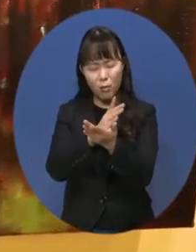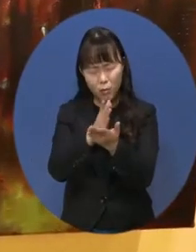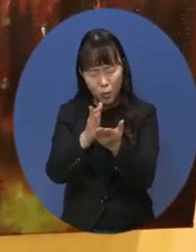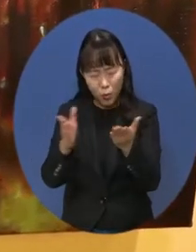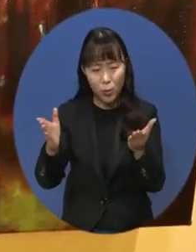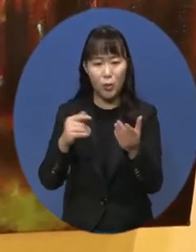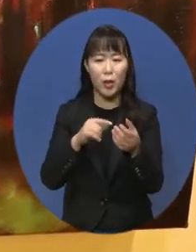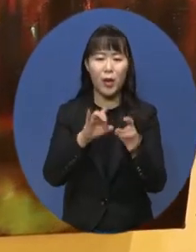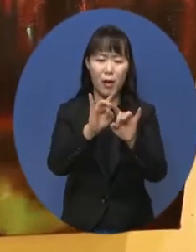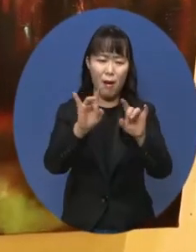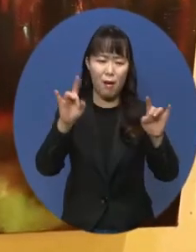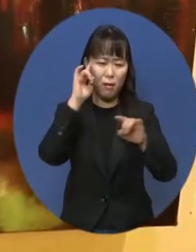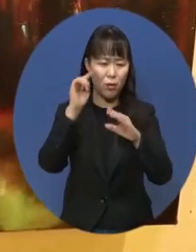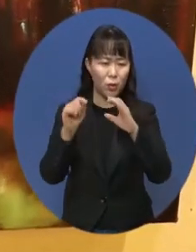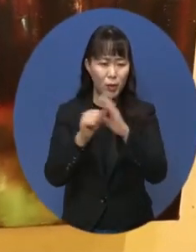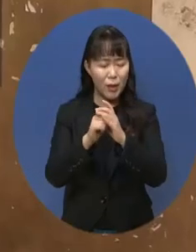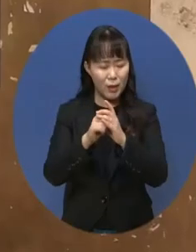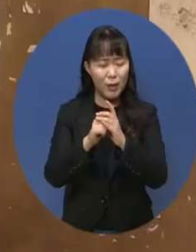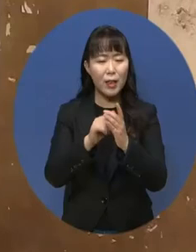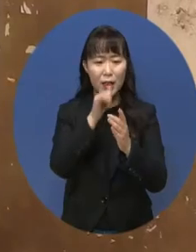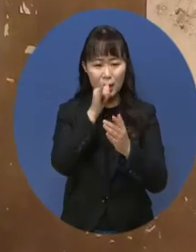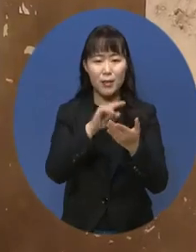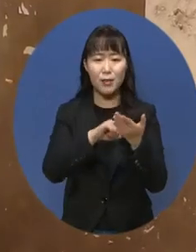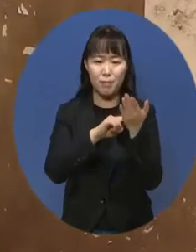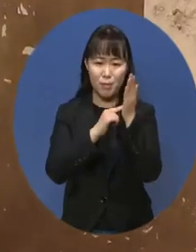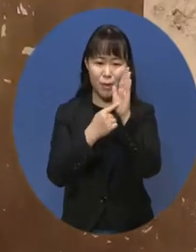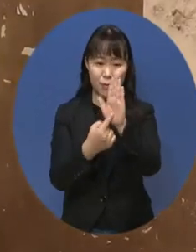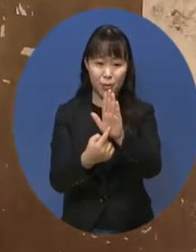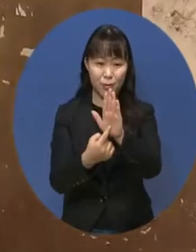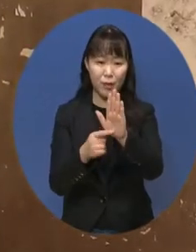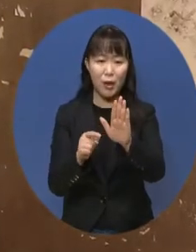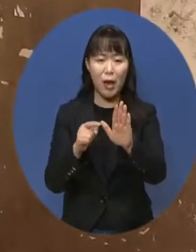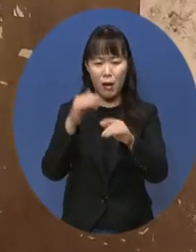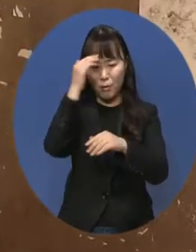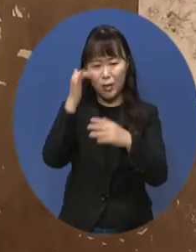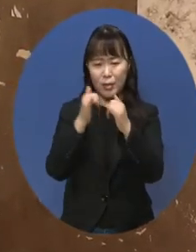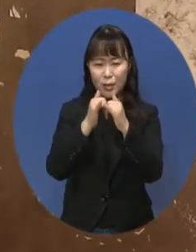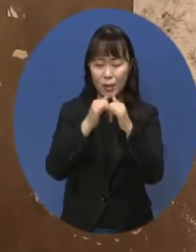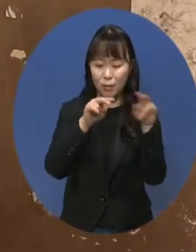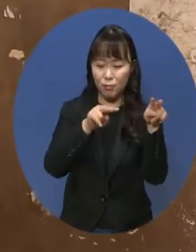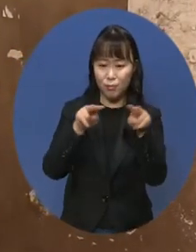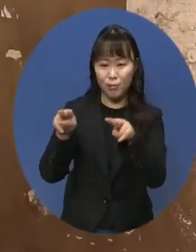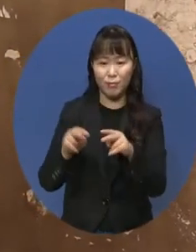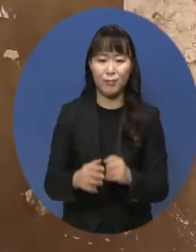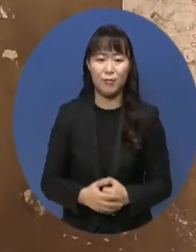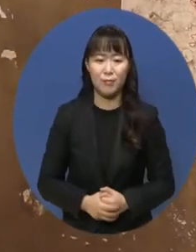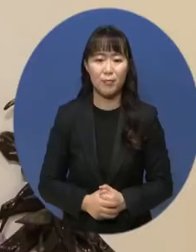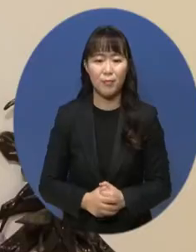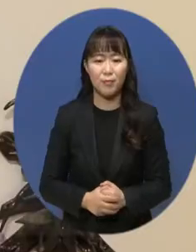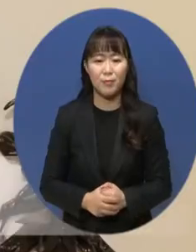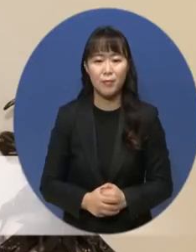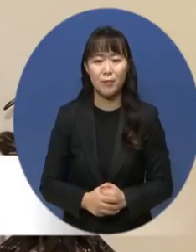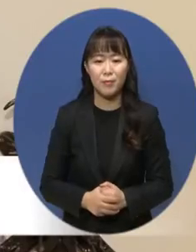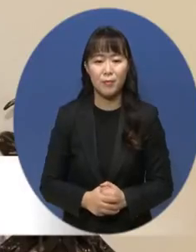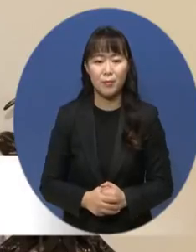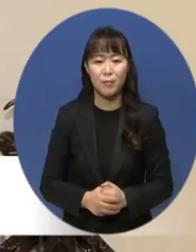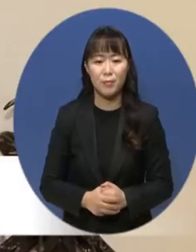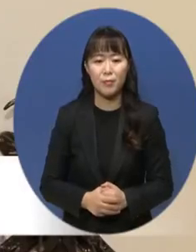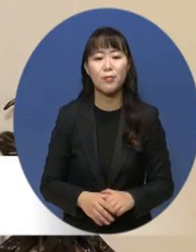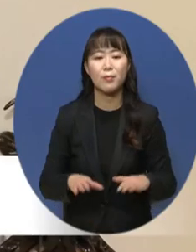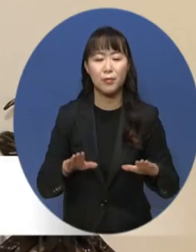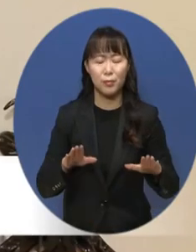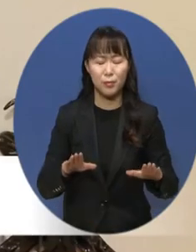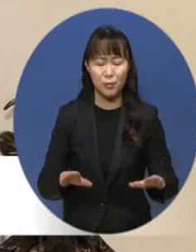표현한 저마다의 독특하고 개성 넘치는 작품들은 관람객들의 발길을 멈추게 합니다. 네,